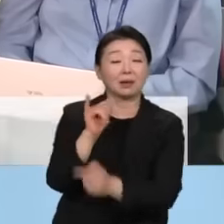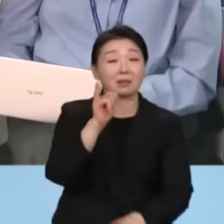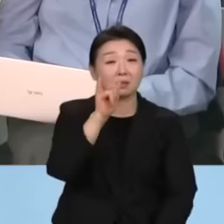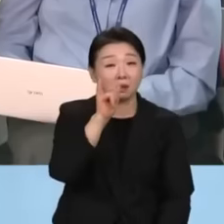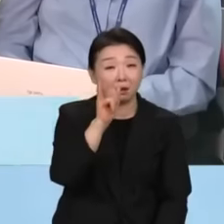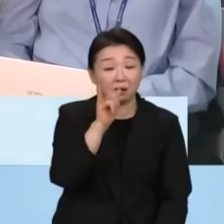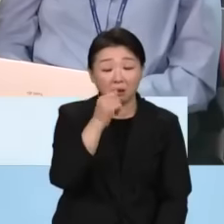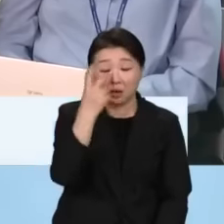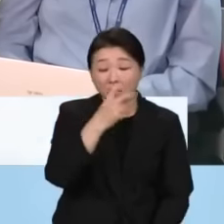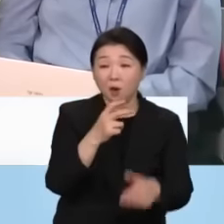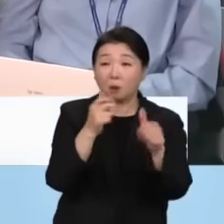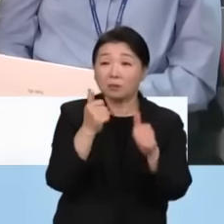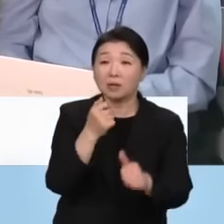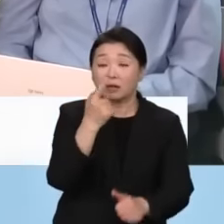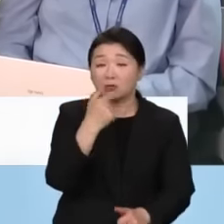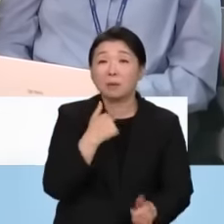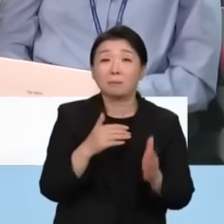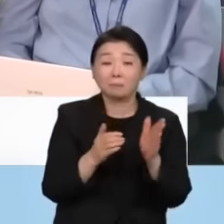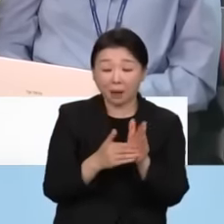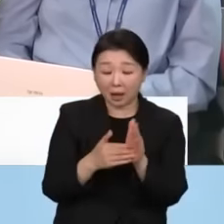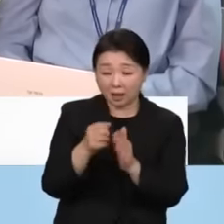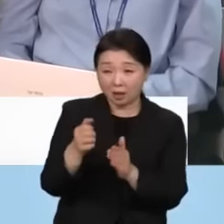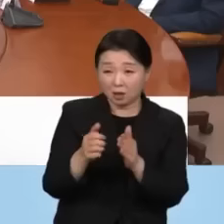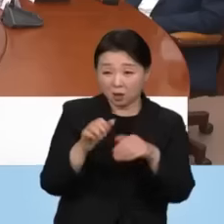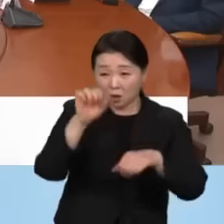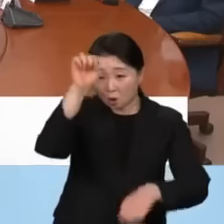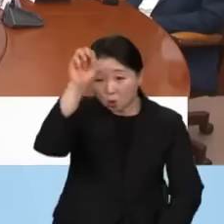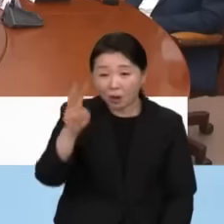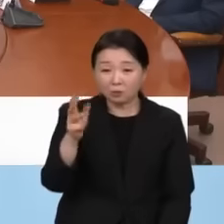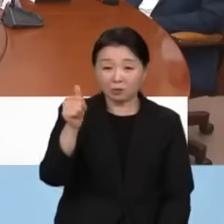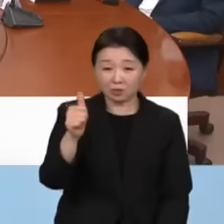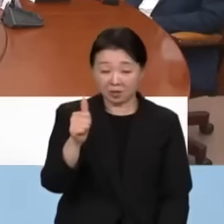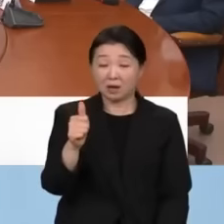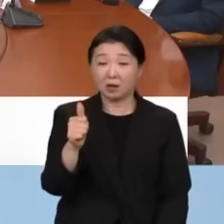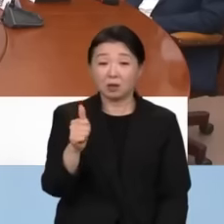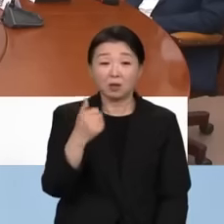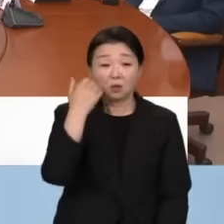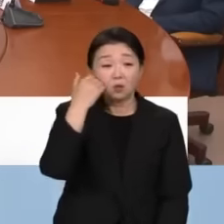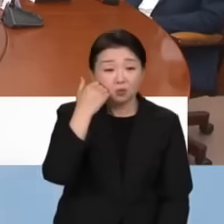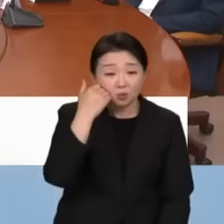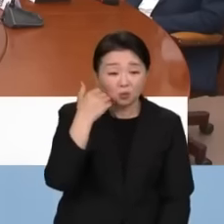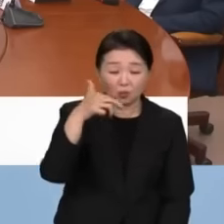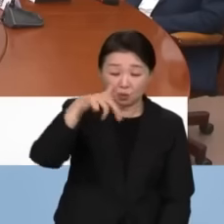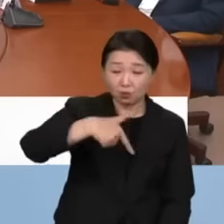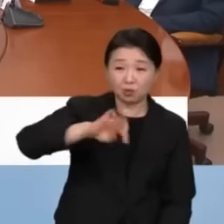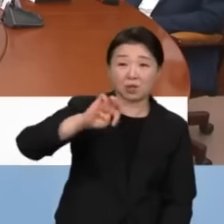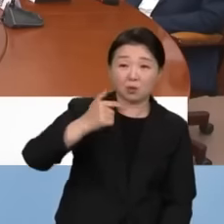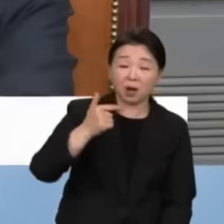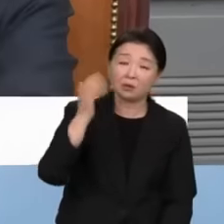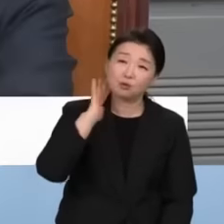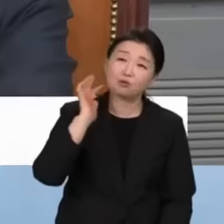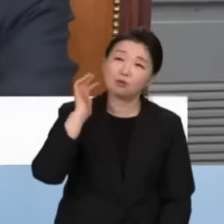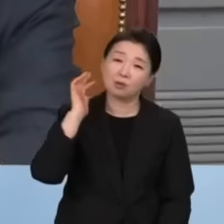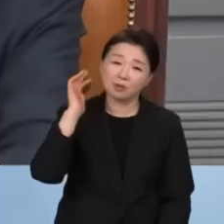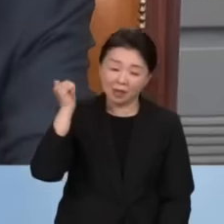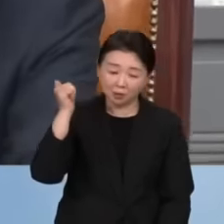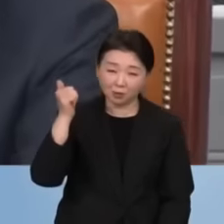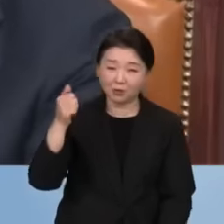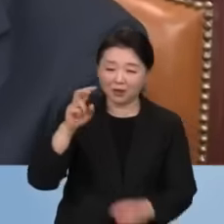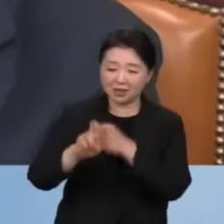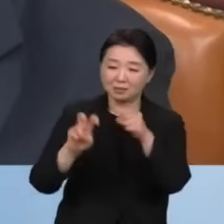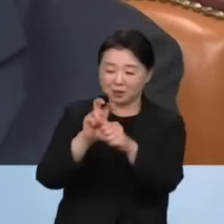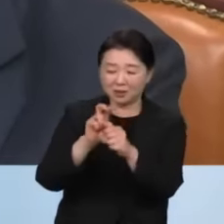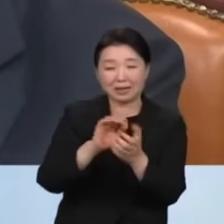수사관 출신인 주기환 전 광주시당 위원장은 윤 대통령과 20년 넘게 가깝게 지낸 사이로 알려졌습니다. 또